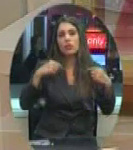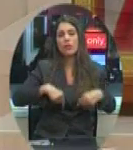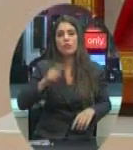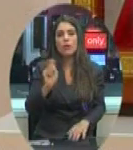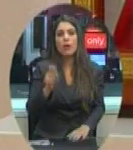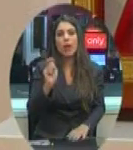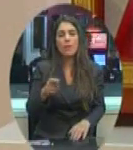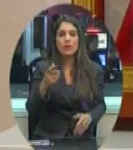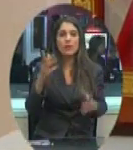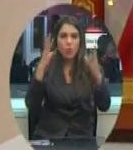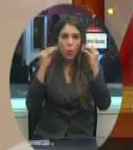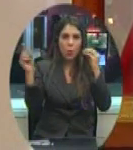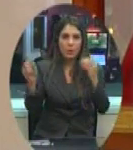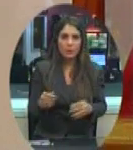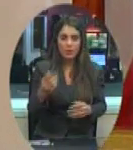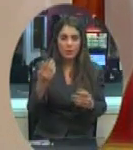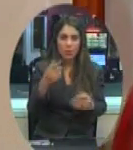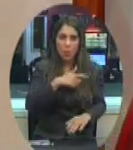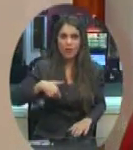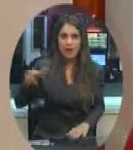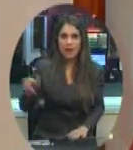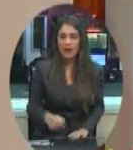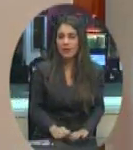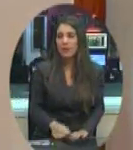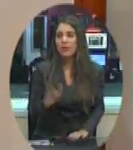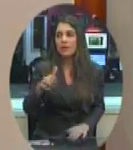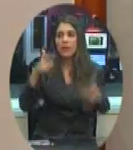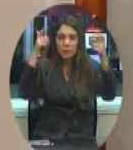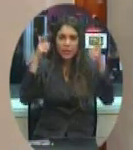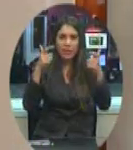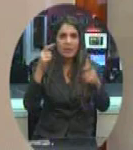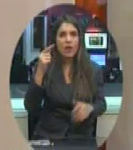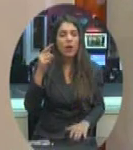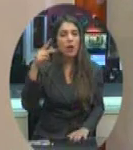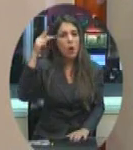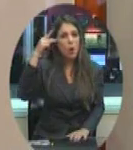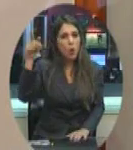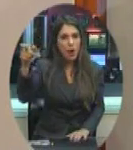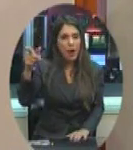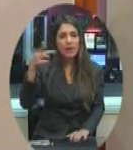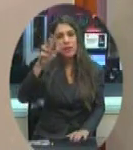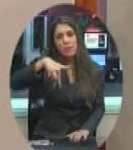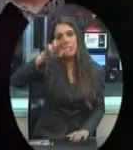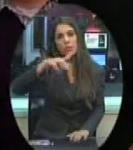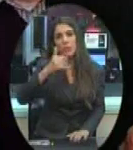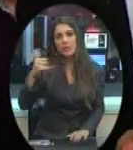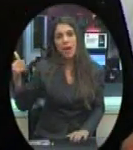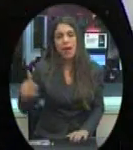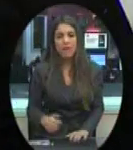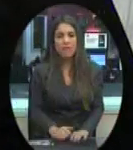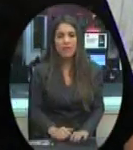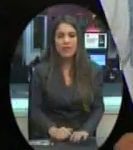ההונגרי, כתר קוריאני עתיק מצופה זהב 24 קראט, מתנה של חבר הפרלמנט הקוריאני.